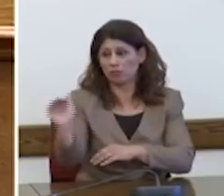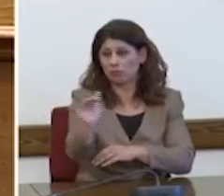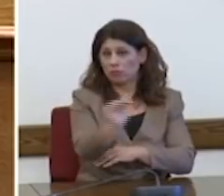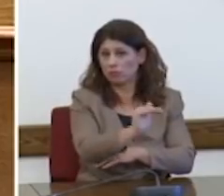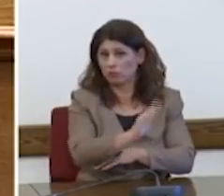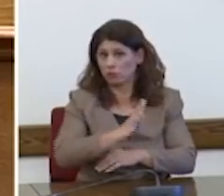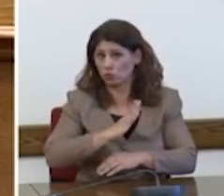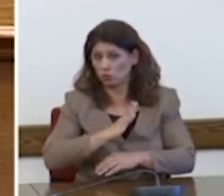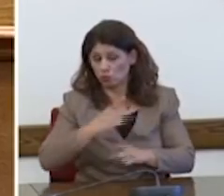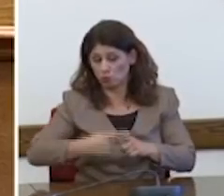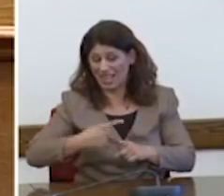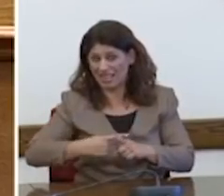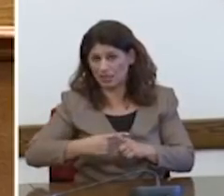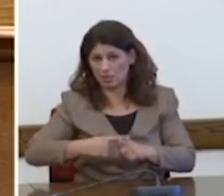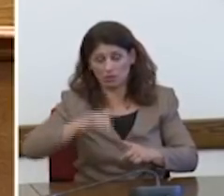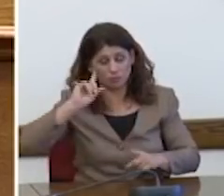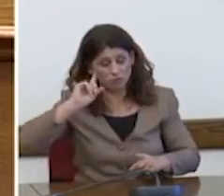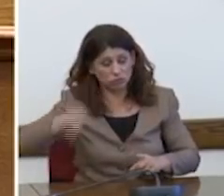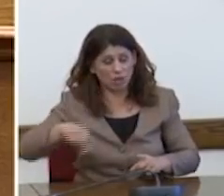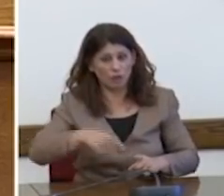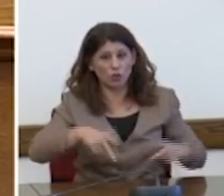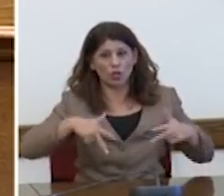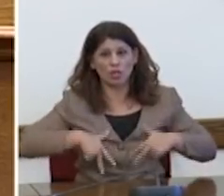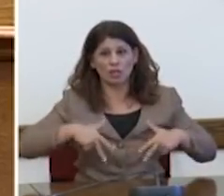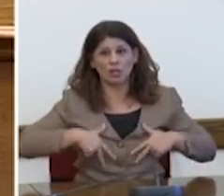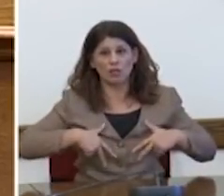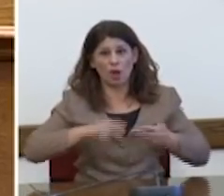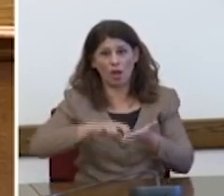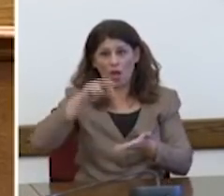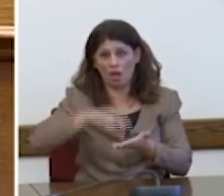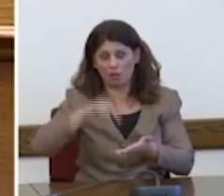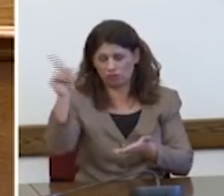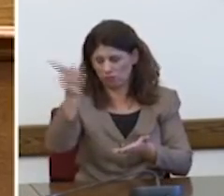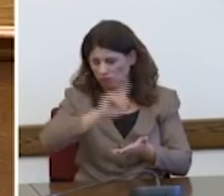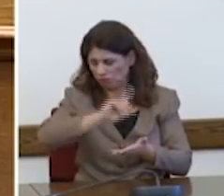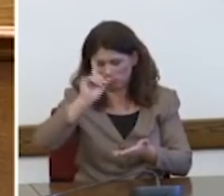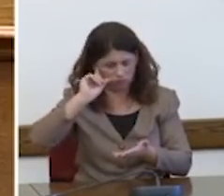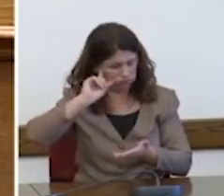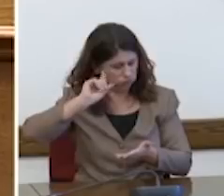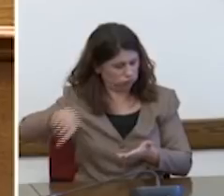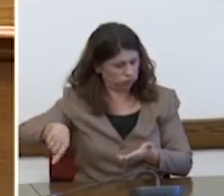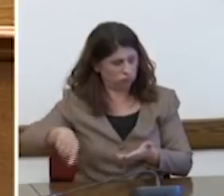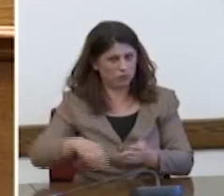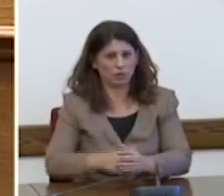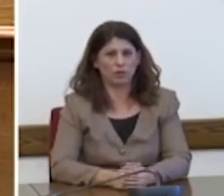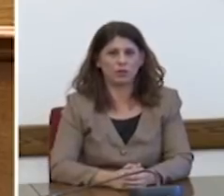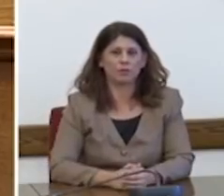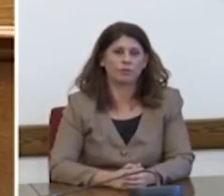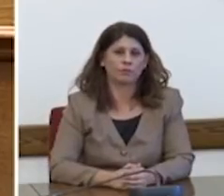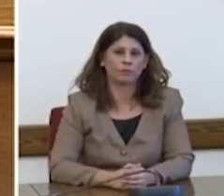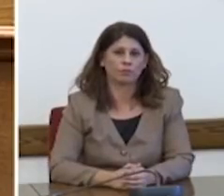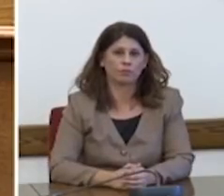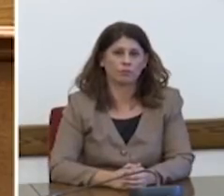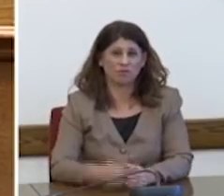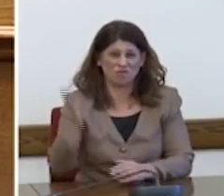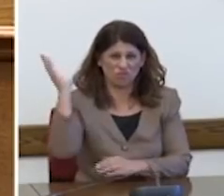να αγνοήσει αυτούς τους κυβερνητικούς πανηγυρισμούς και τον εφησυχασμό που καλλιεργούν. Να καταδικάσει